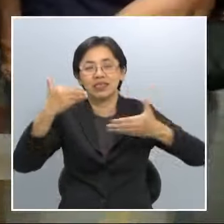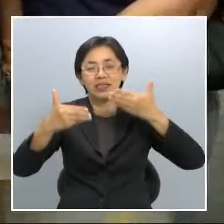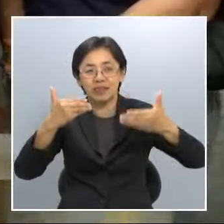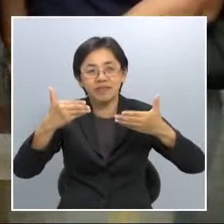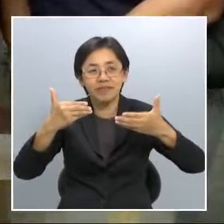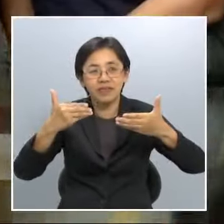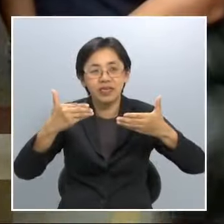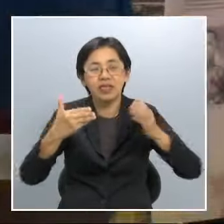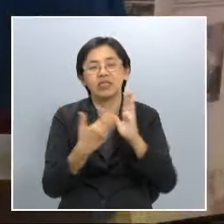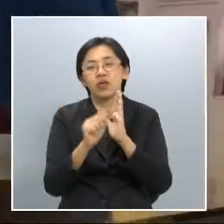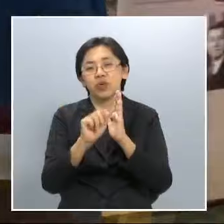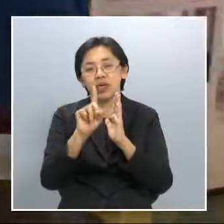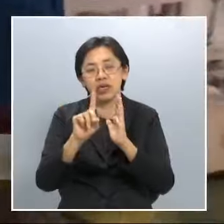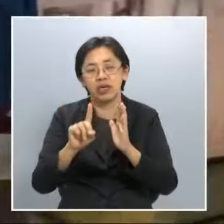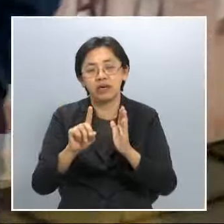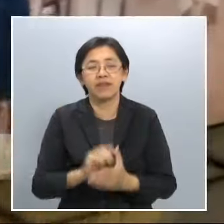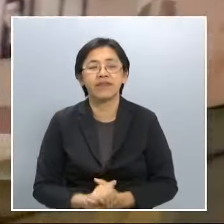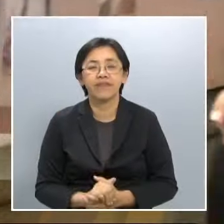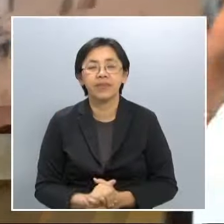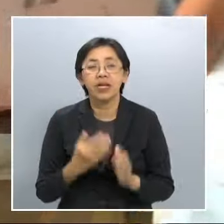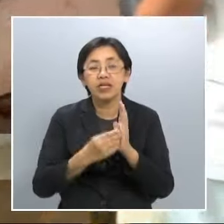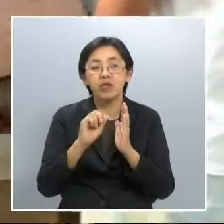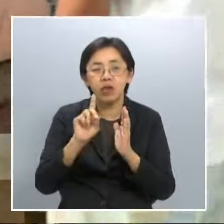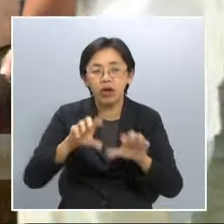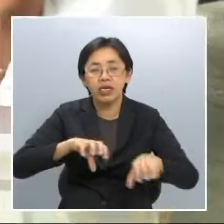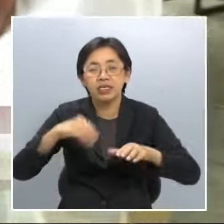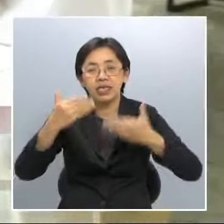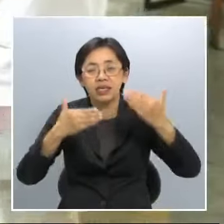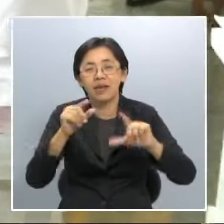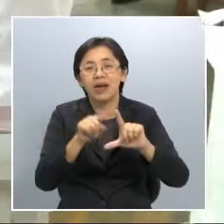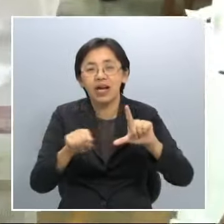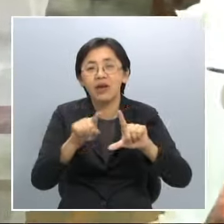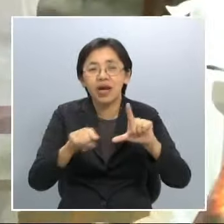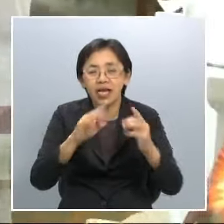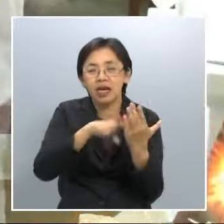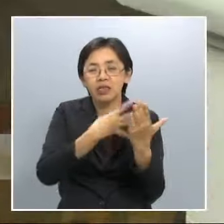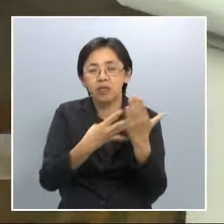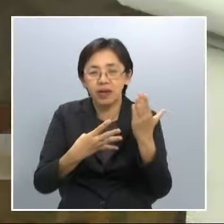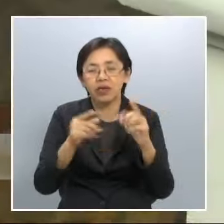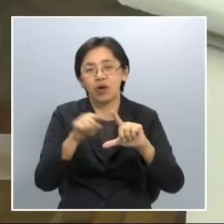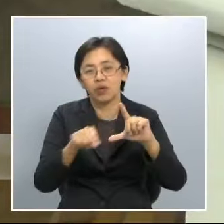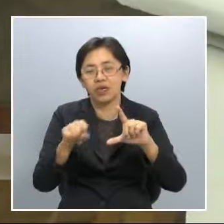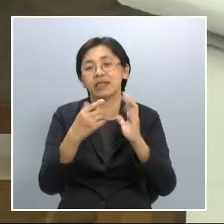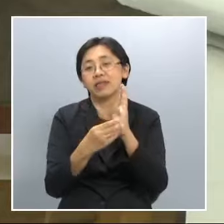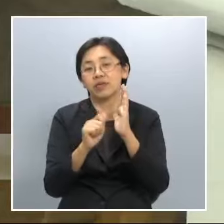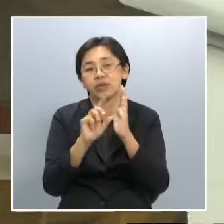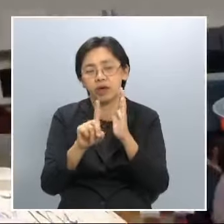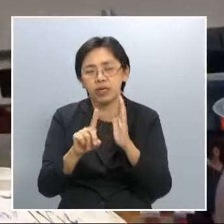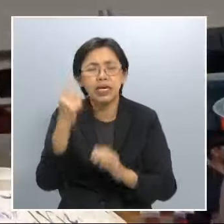ทาวอุดรธานีภายใต้งานก้าวไกล Policy Fest อุดรจวดๆโชว์